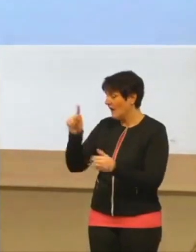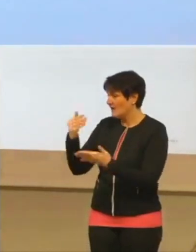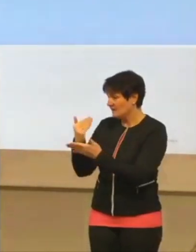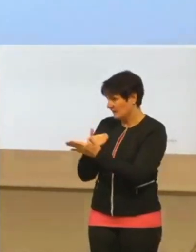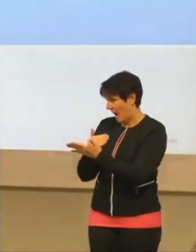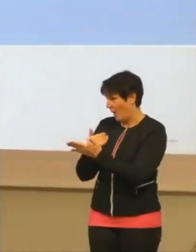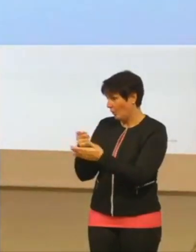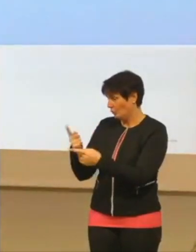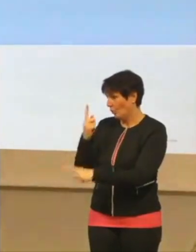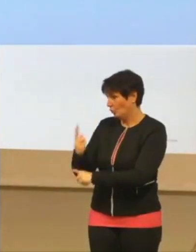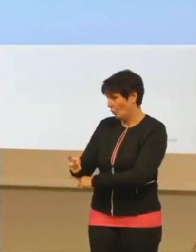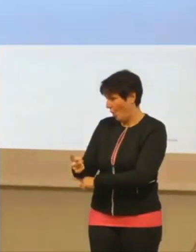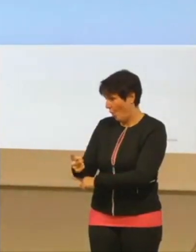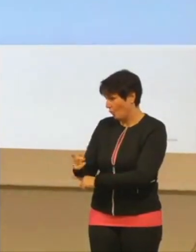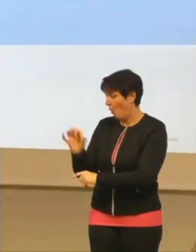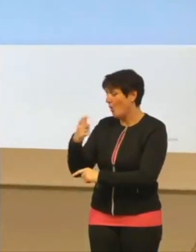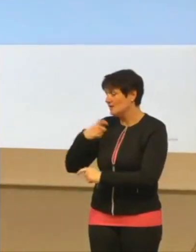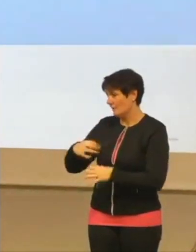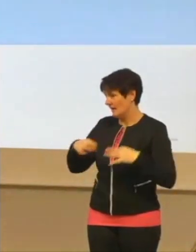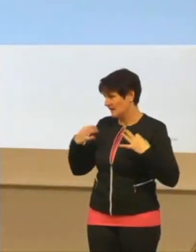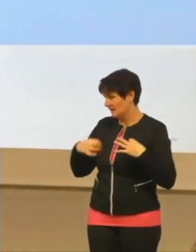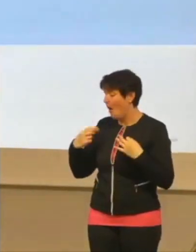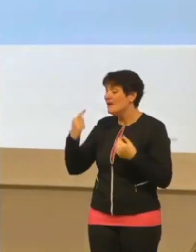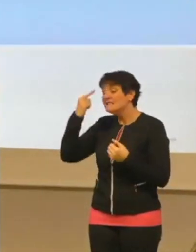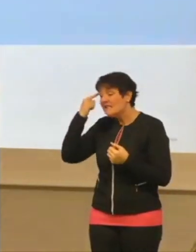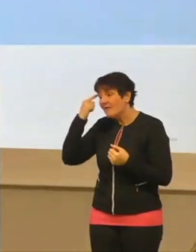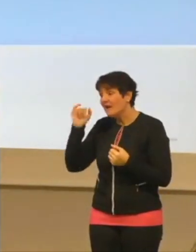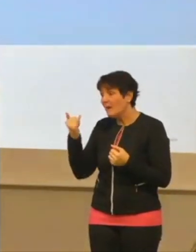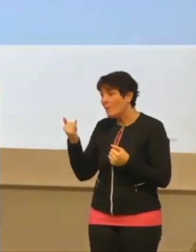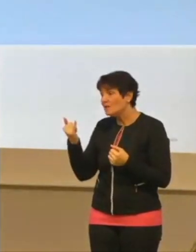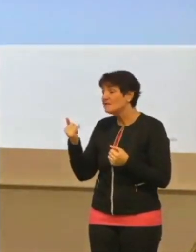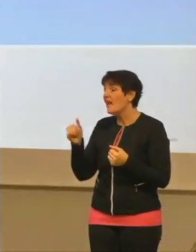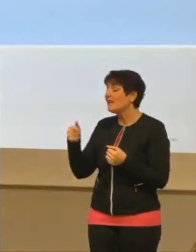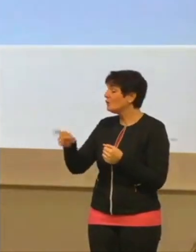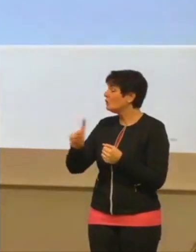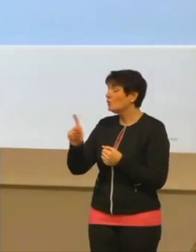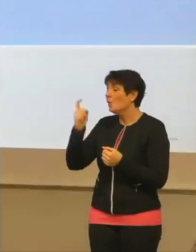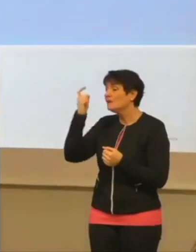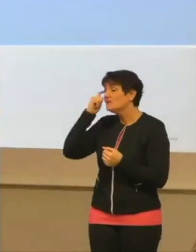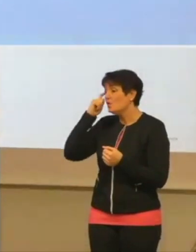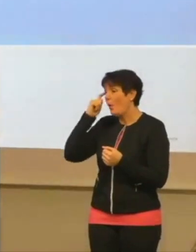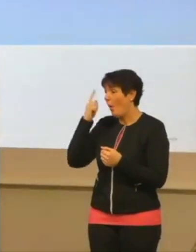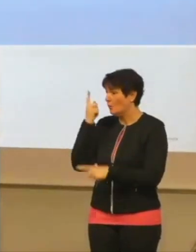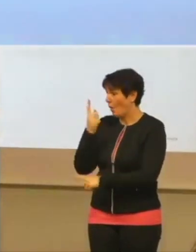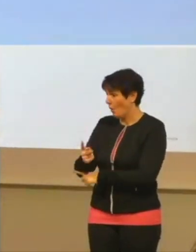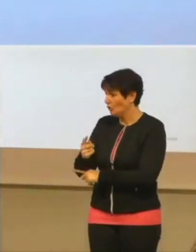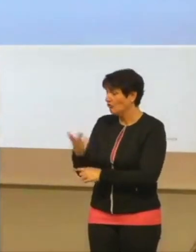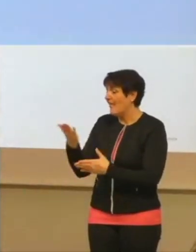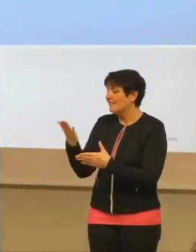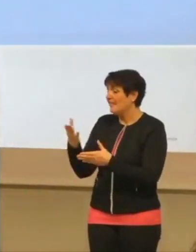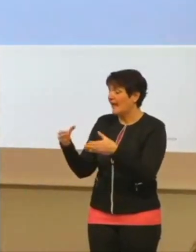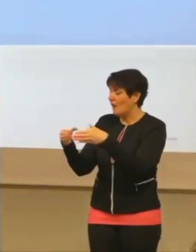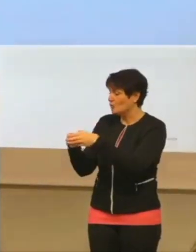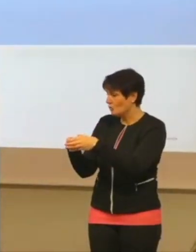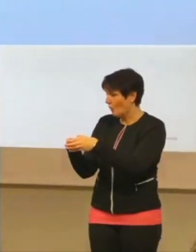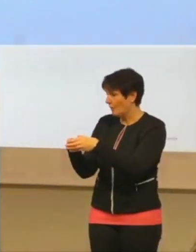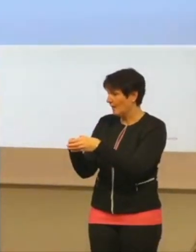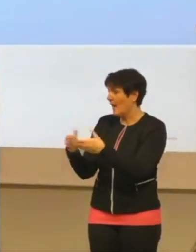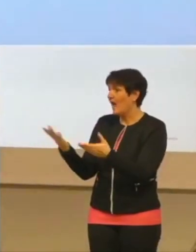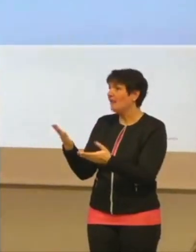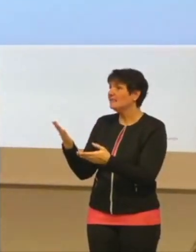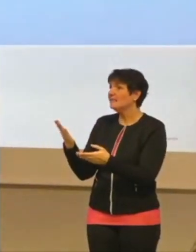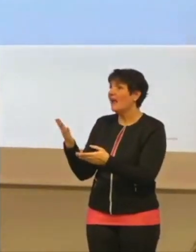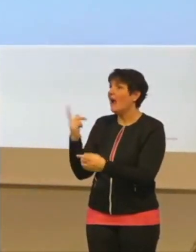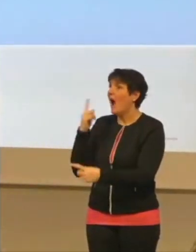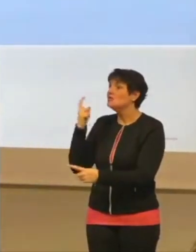duševnem zdravju. Zelo pomembno je, da se zavedamo, da to ni strokovna odločitev nekega tima, strokovna odločitev